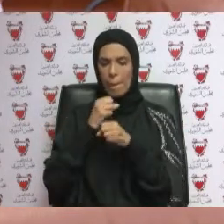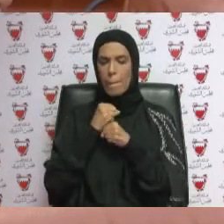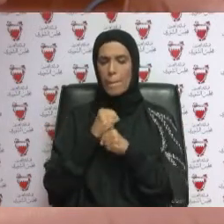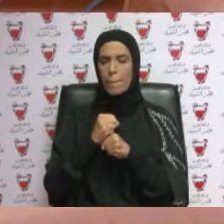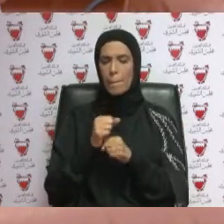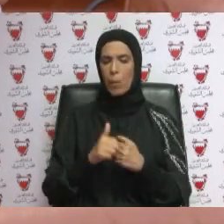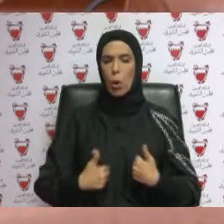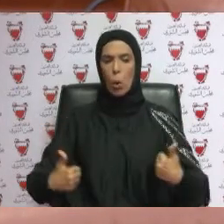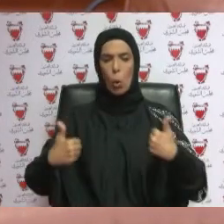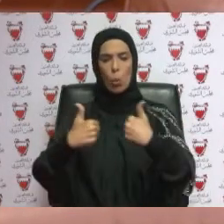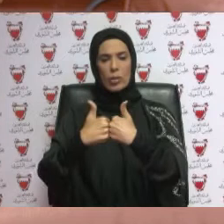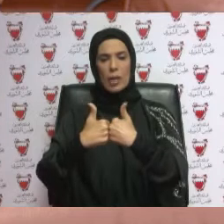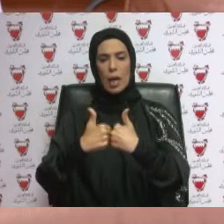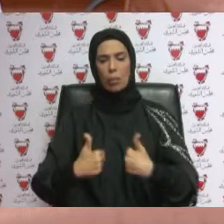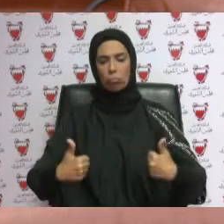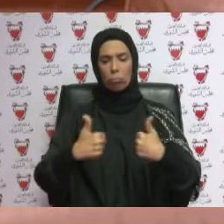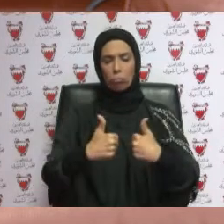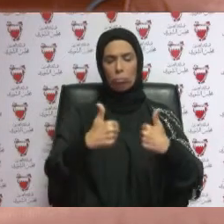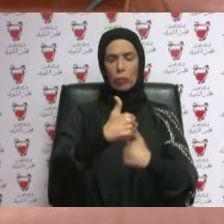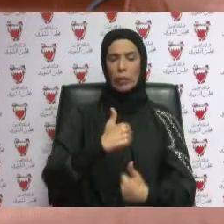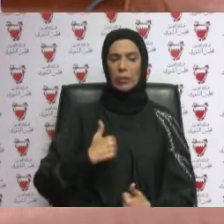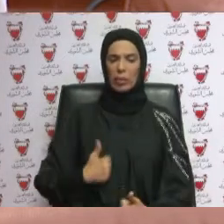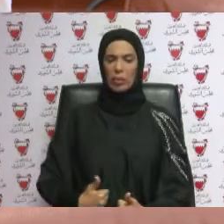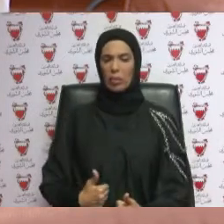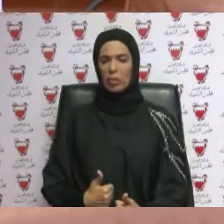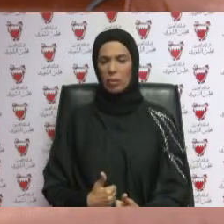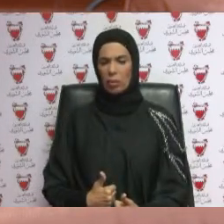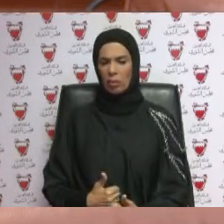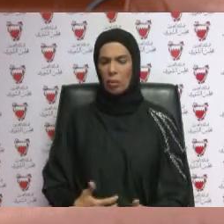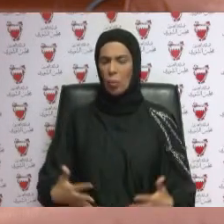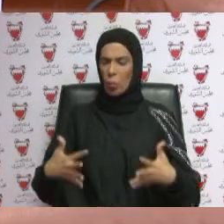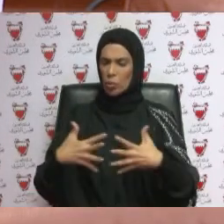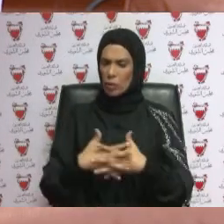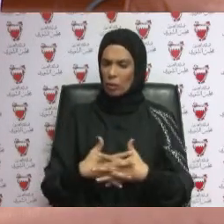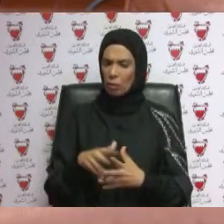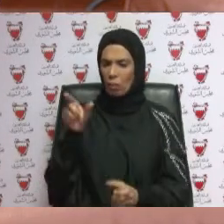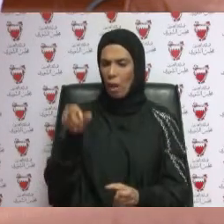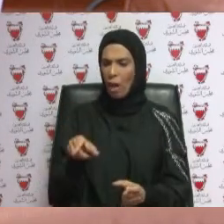البحرينية من طبعا مشاركة